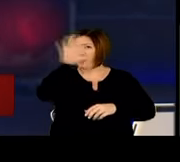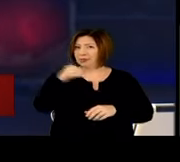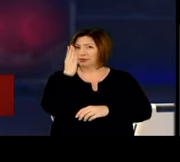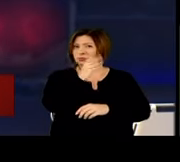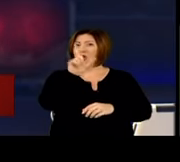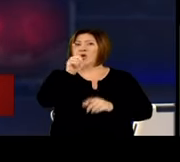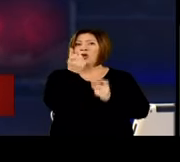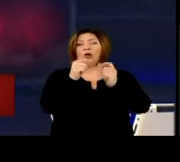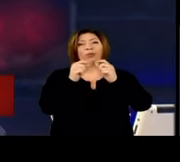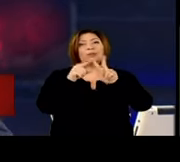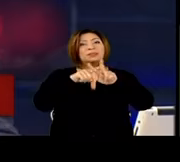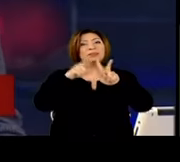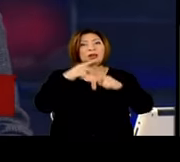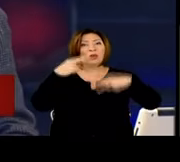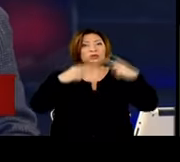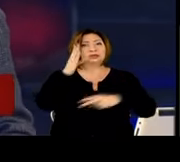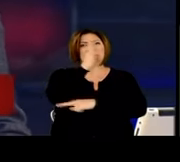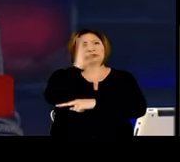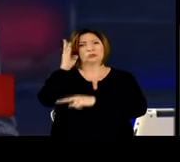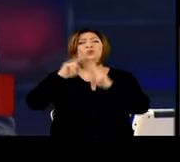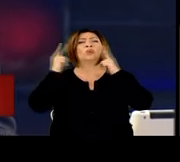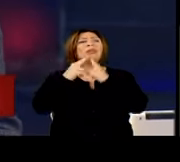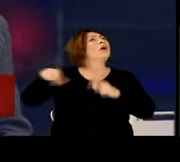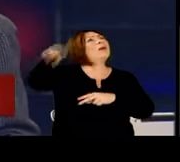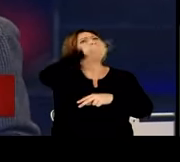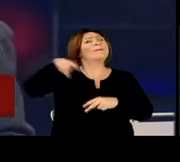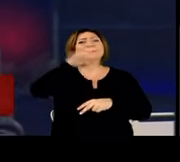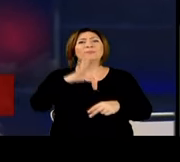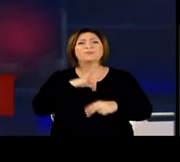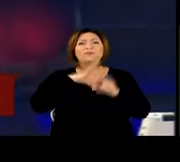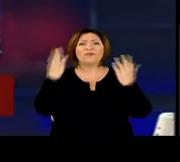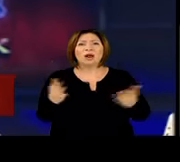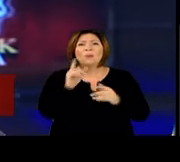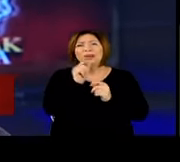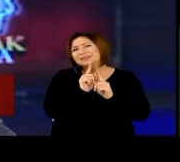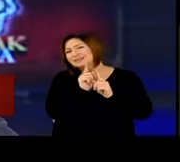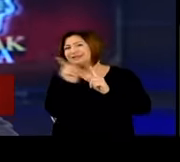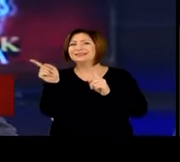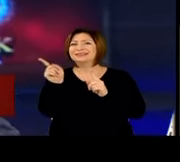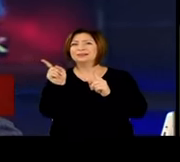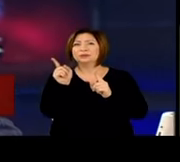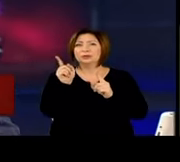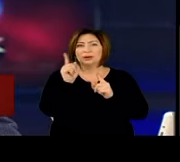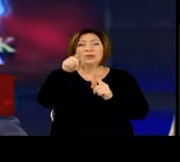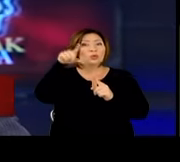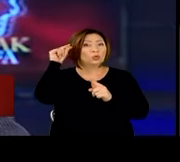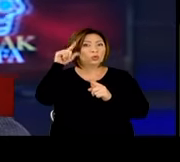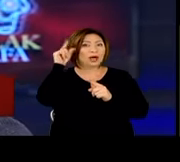bir Lübnan lokantasına rastlarsınız dünyanın her tarafında. Onun biraz ilerisinde değil mi bir